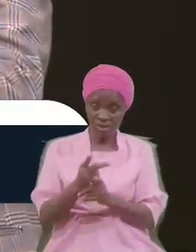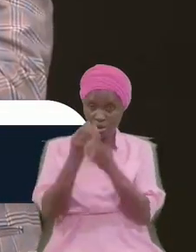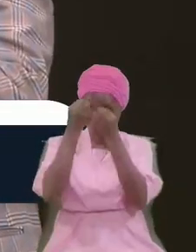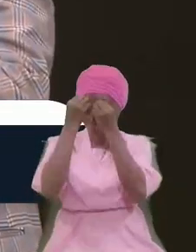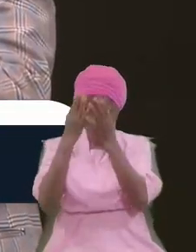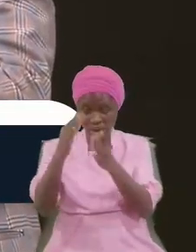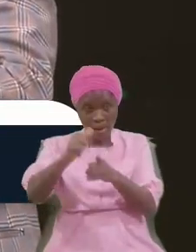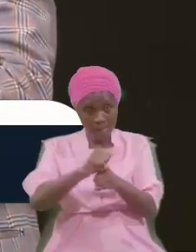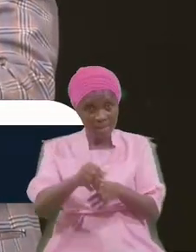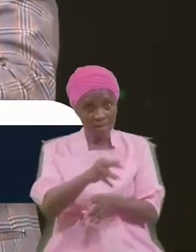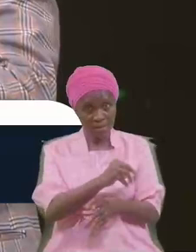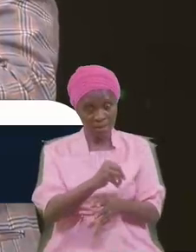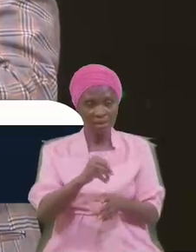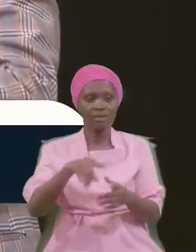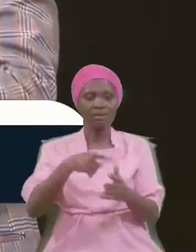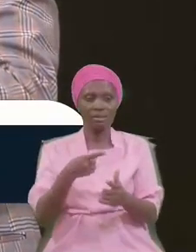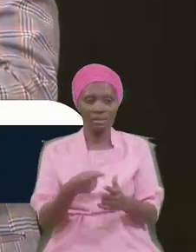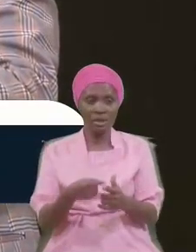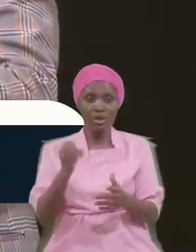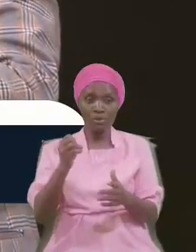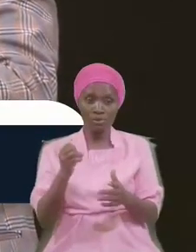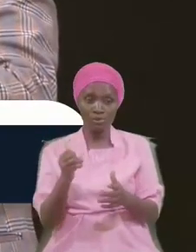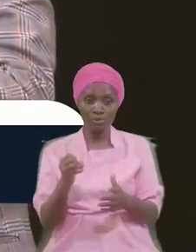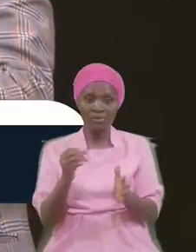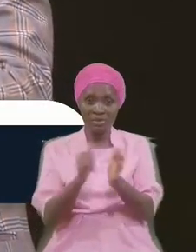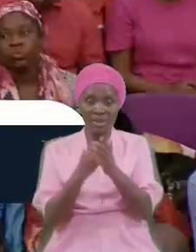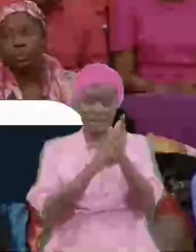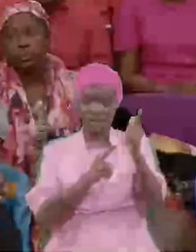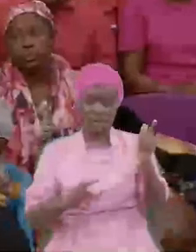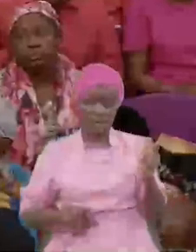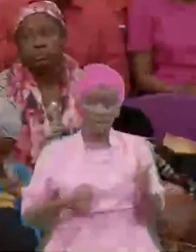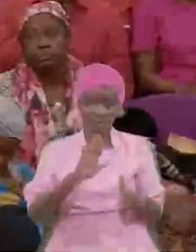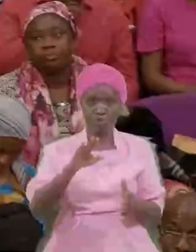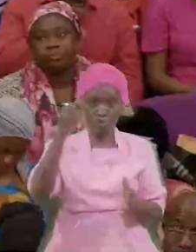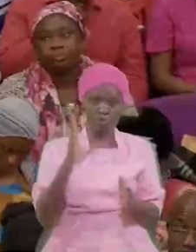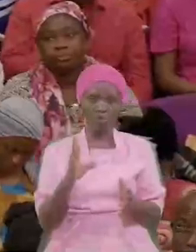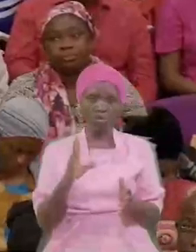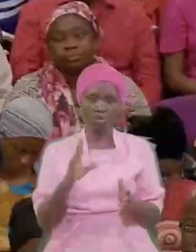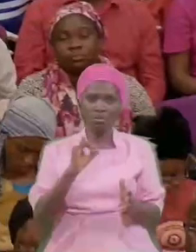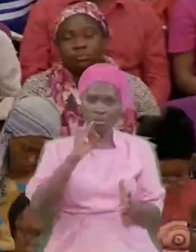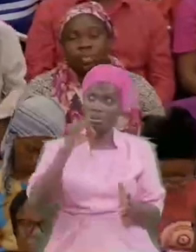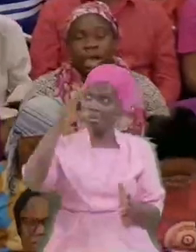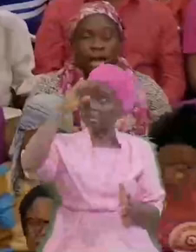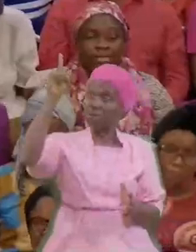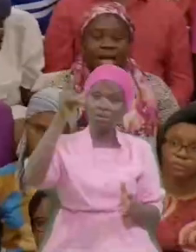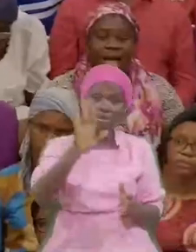l'Éternel, ton Dieu, est-il votre Dieu? Êtes-vous sauvé? Oui.